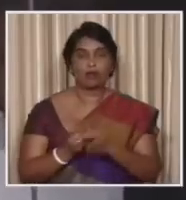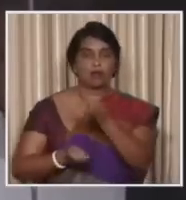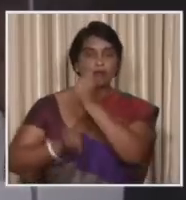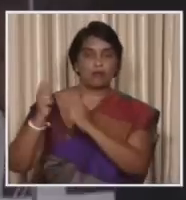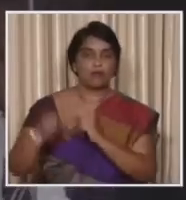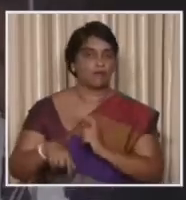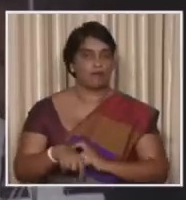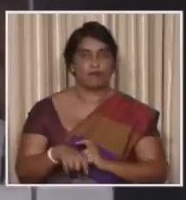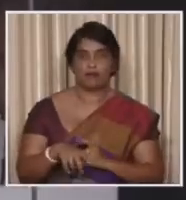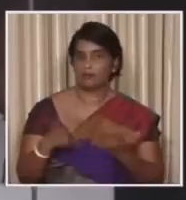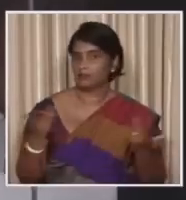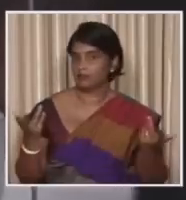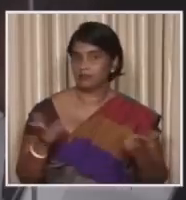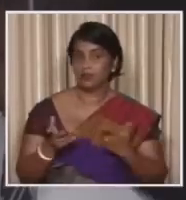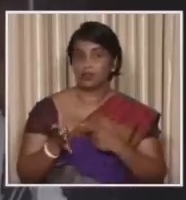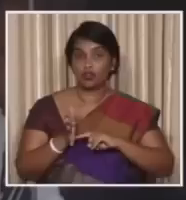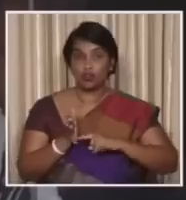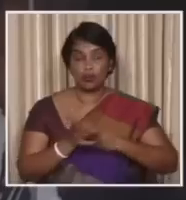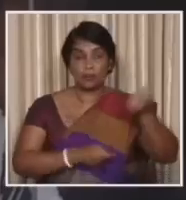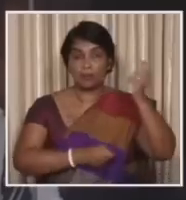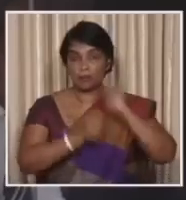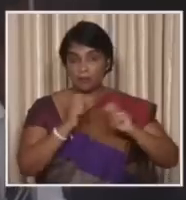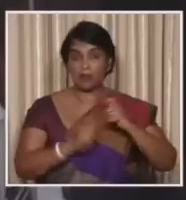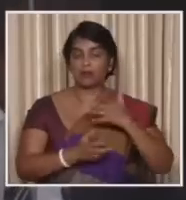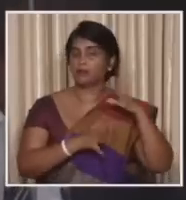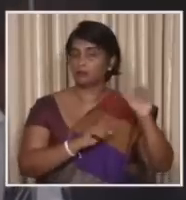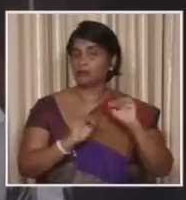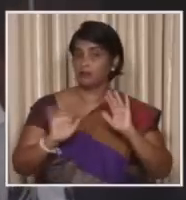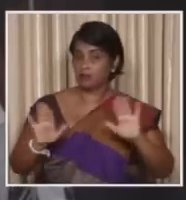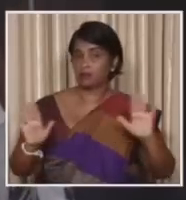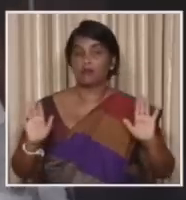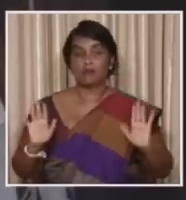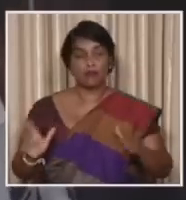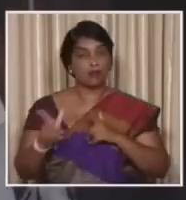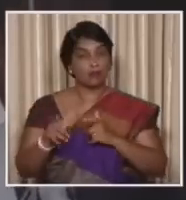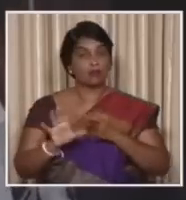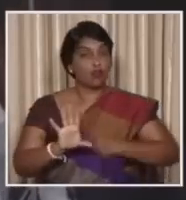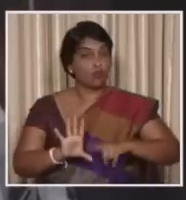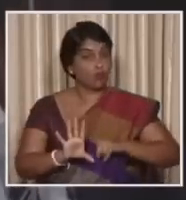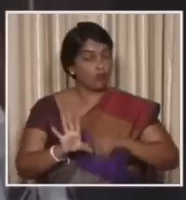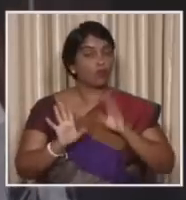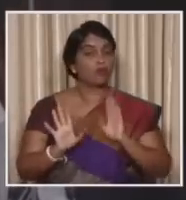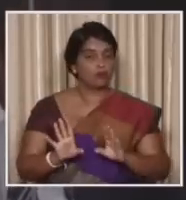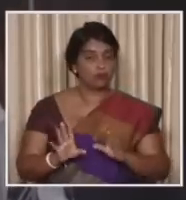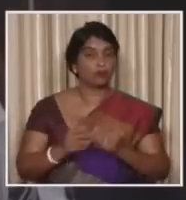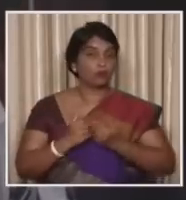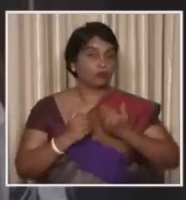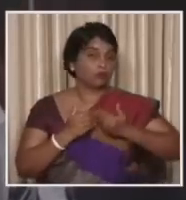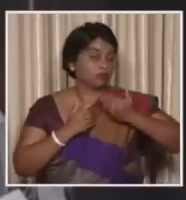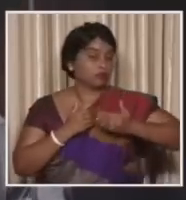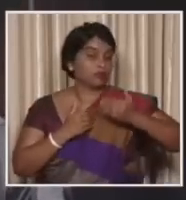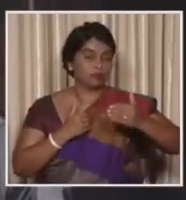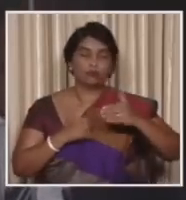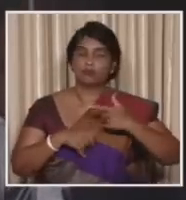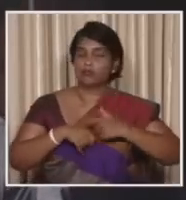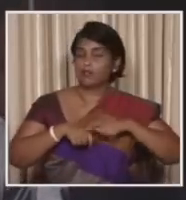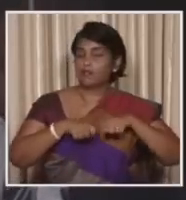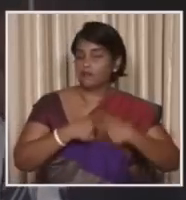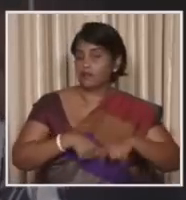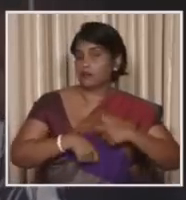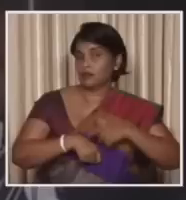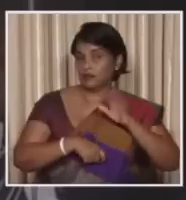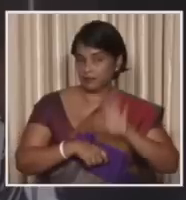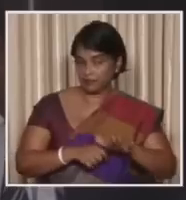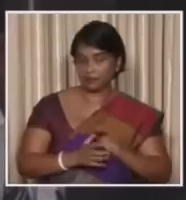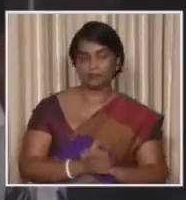වෙලාවක් නැහැ උපකරණ ගැනීම ආම්පන්න ගැනීම අවියවුද ගැනීම ඒවට පුහුණු කිරීම දීර්ඝ කාලයක් වැය වෙන කටයුතු